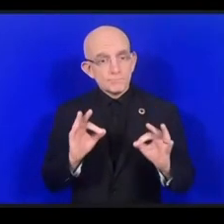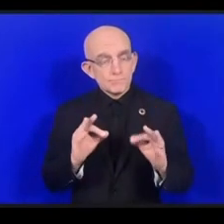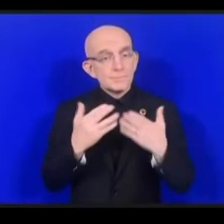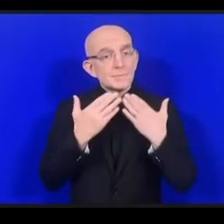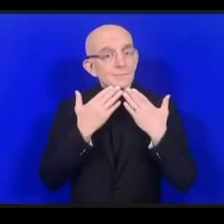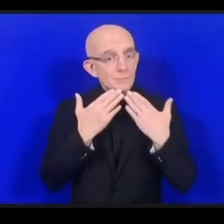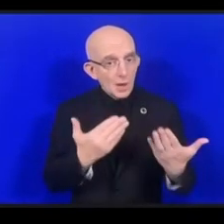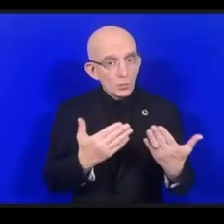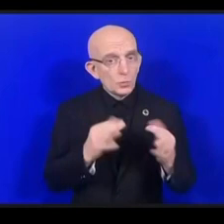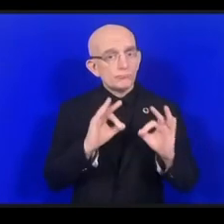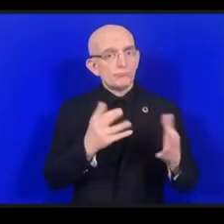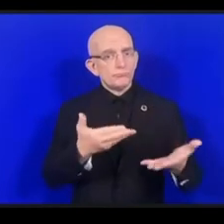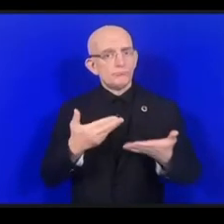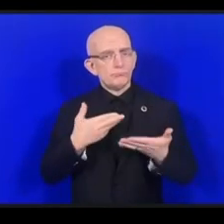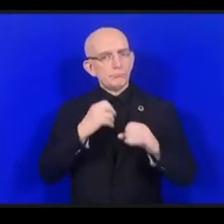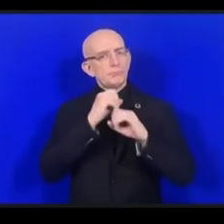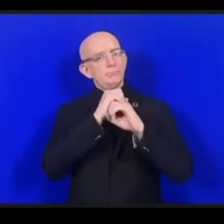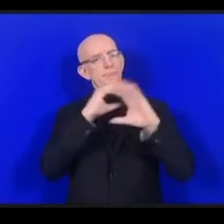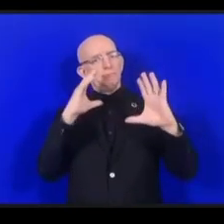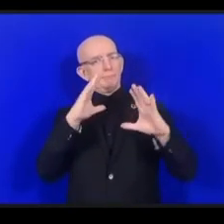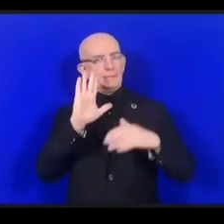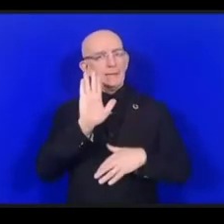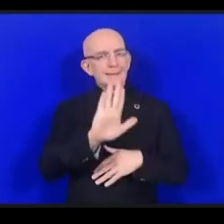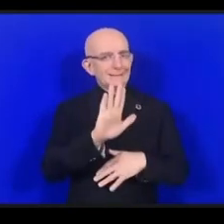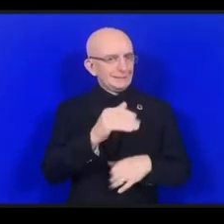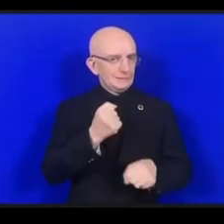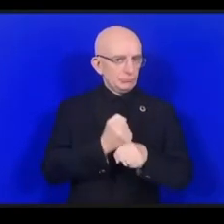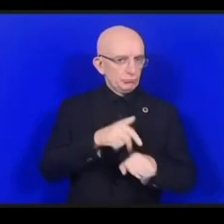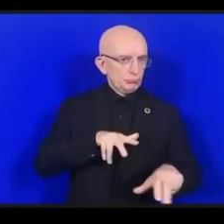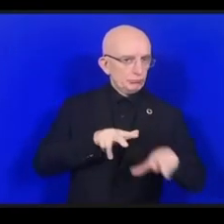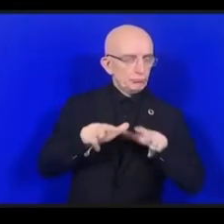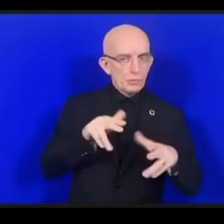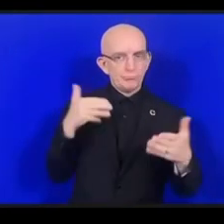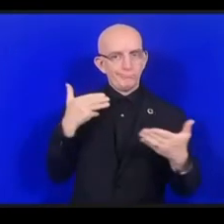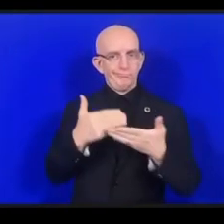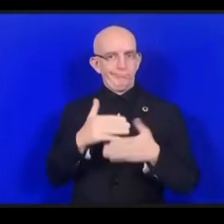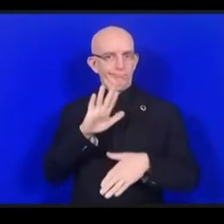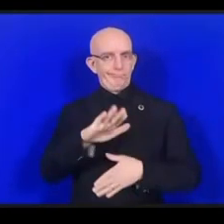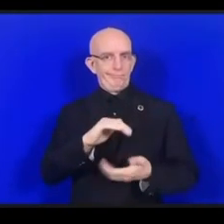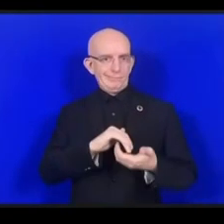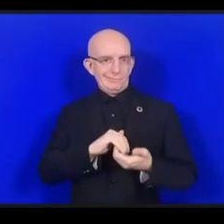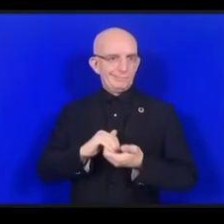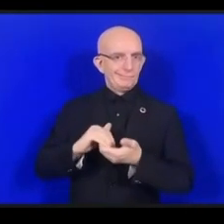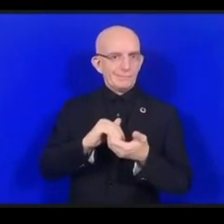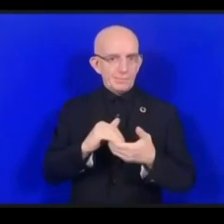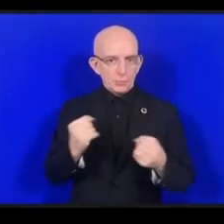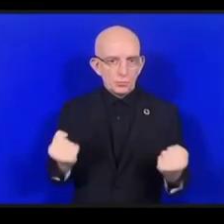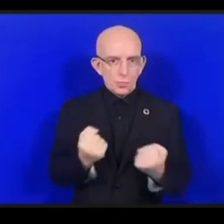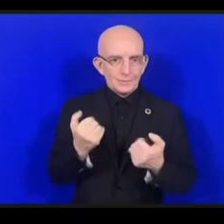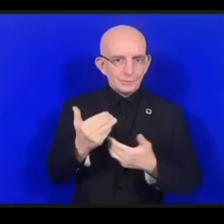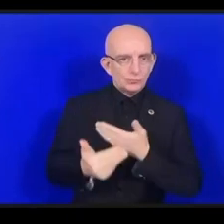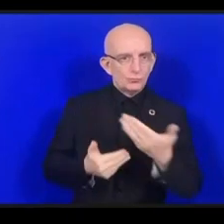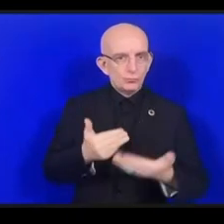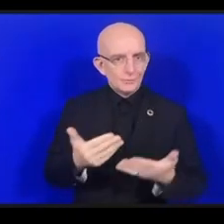感谢这个您介绍的，感谢您所做的这个工作。